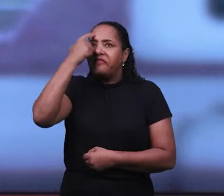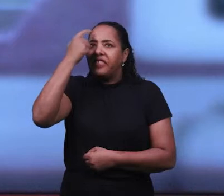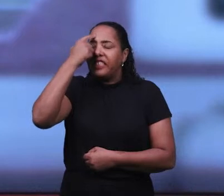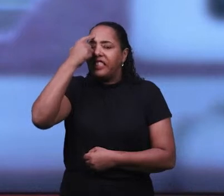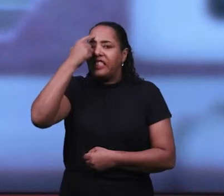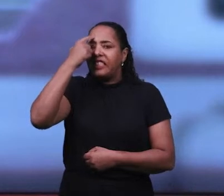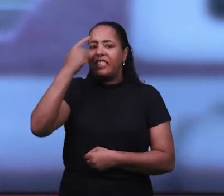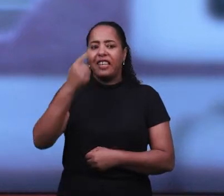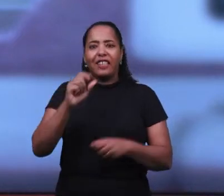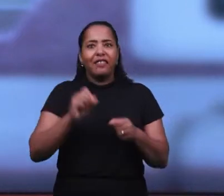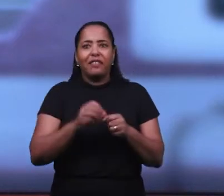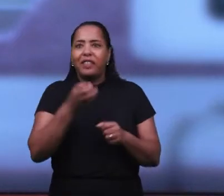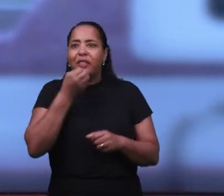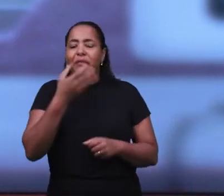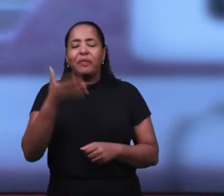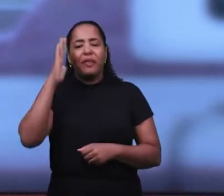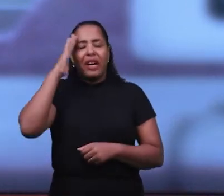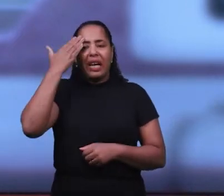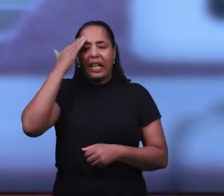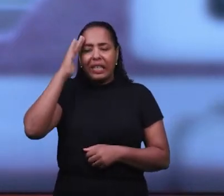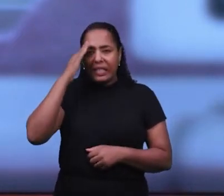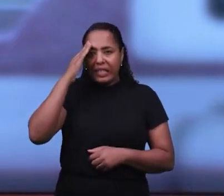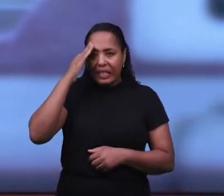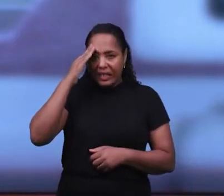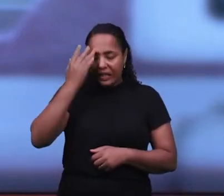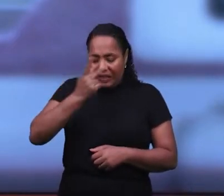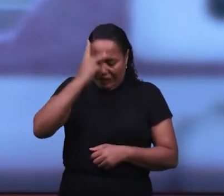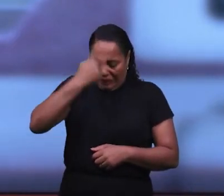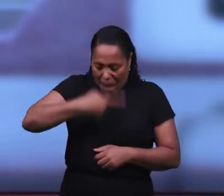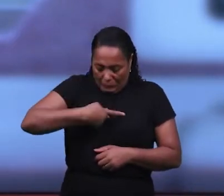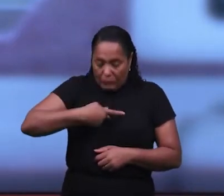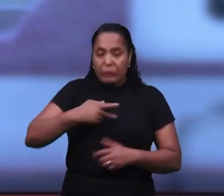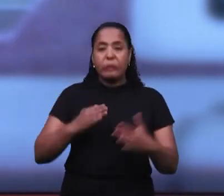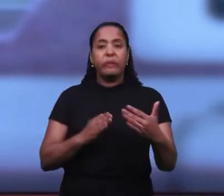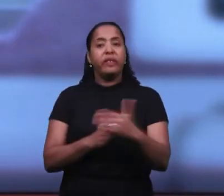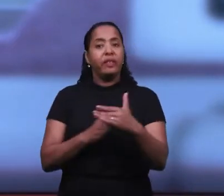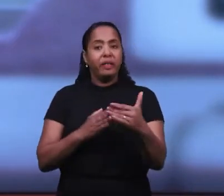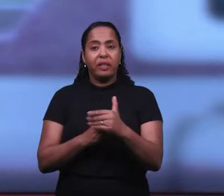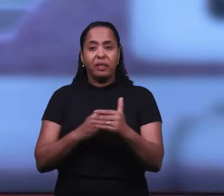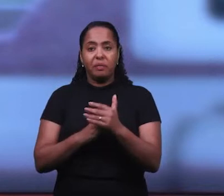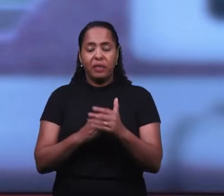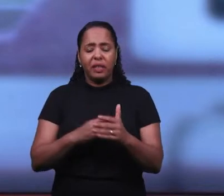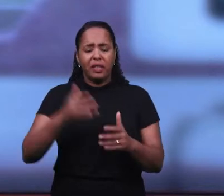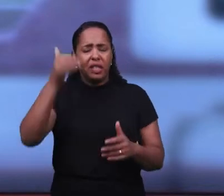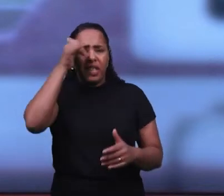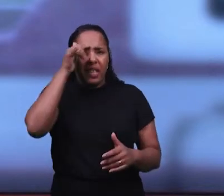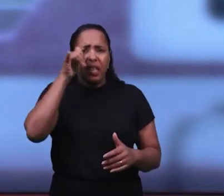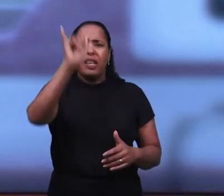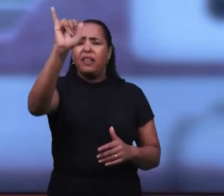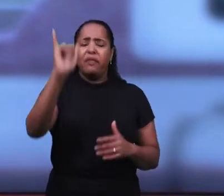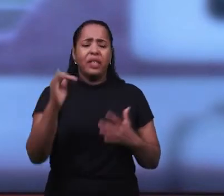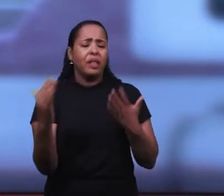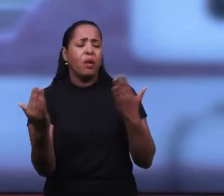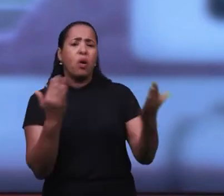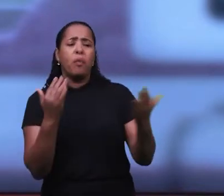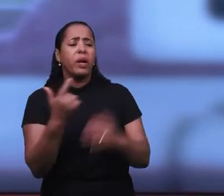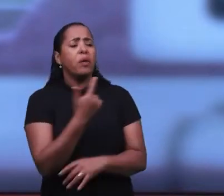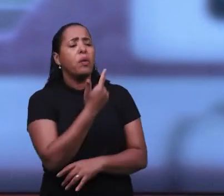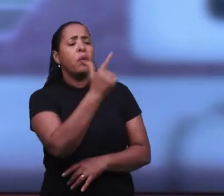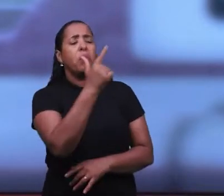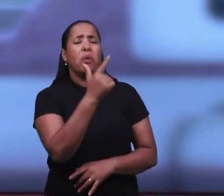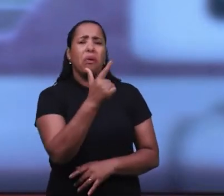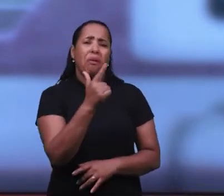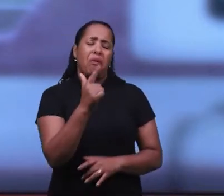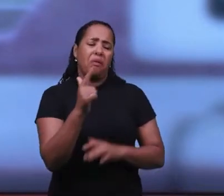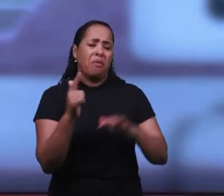euh, donc il faut lui faire comprendre ses propres limites. Il faut éviter de la comparer